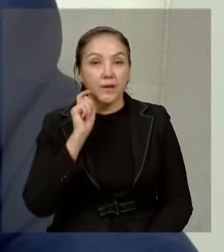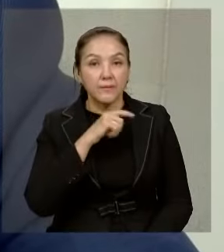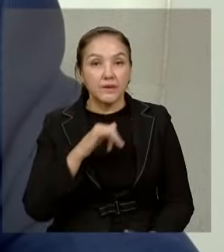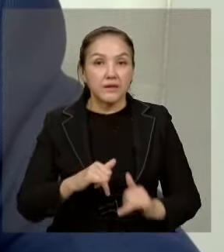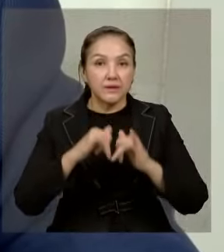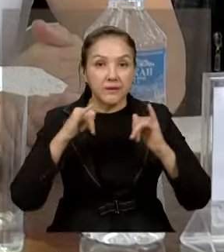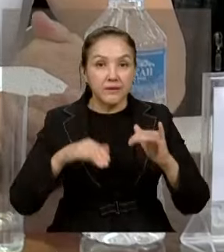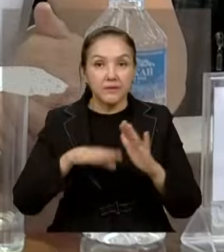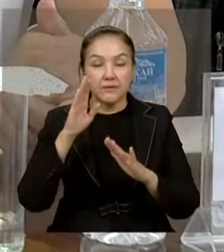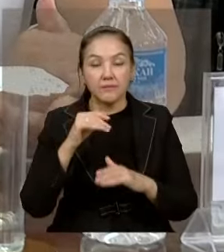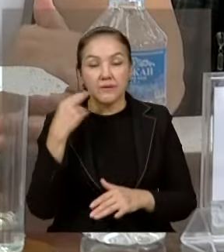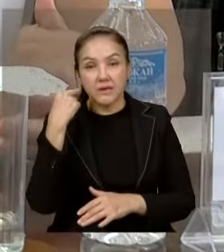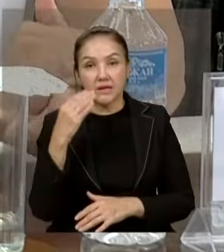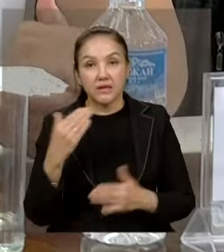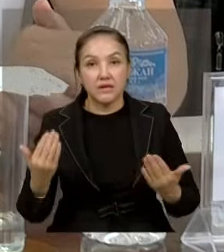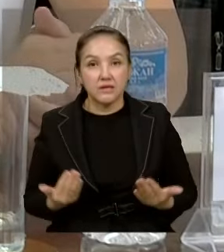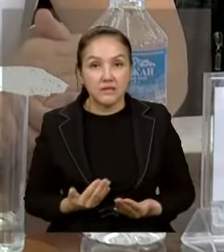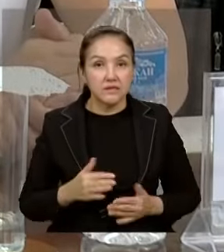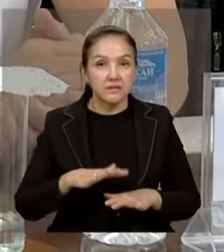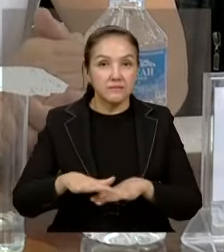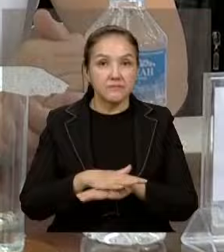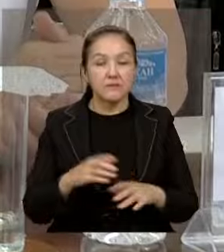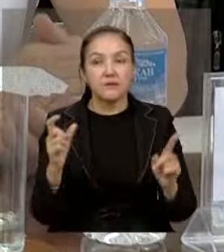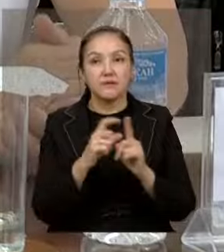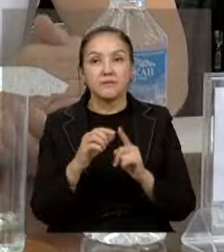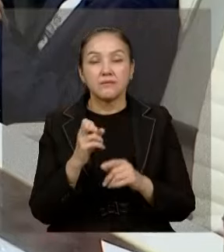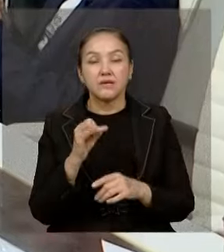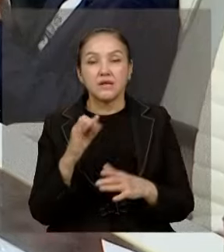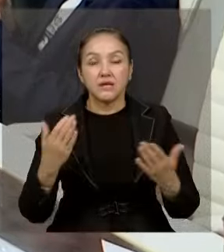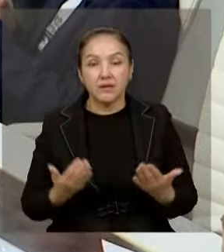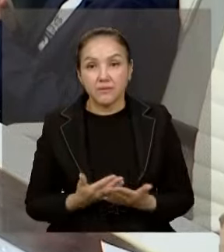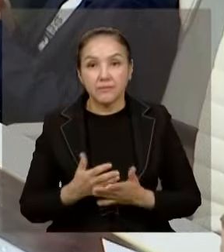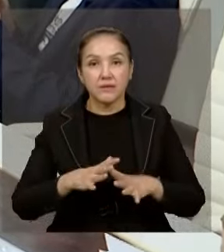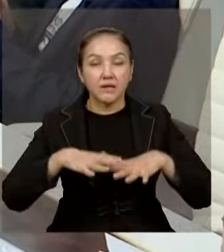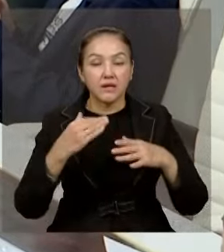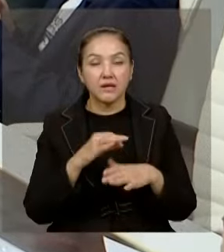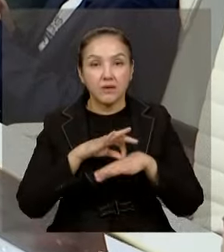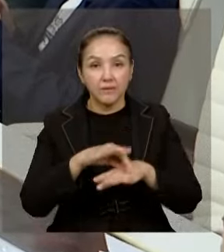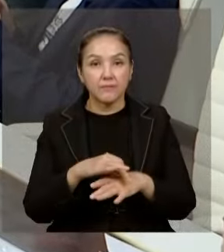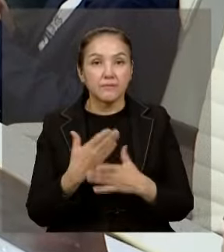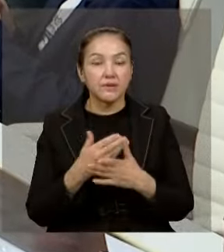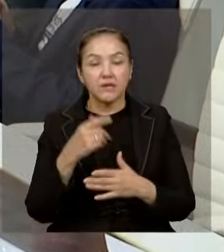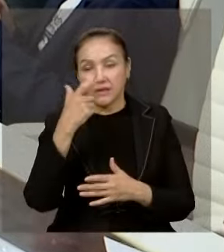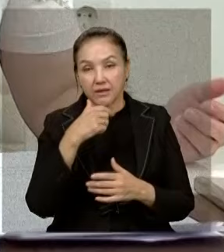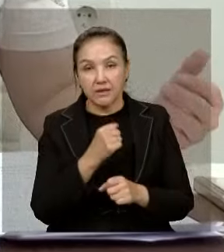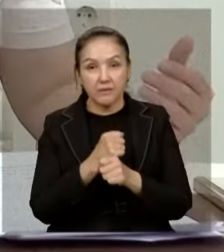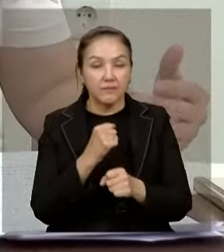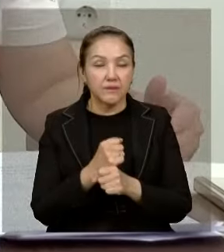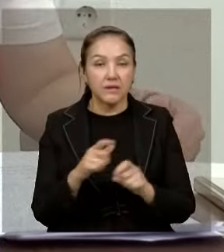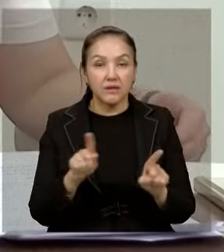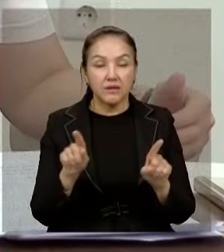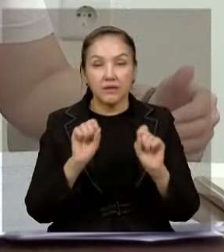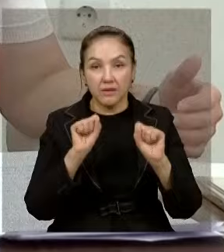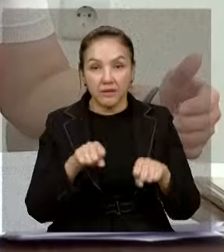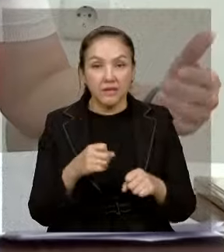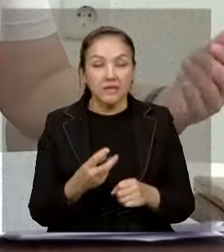развития и улучшения качества жизни населения к слову для повышения качества жизни жителей большая роль отводится расширени собственного производства Что позволит